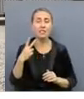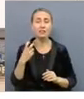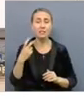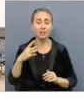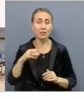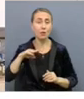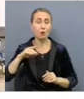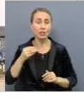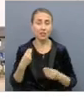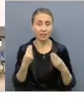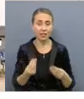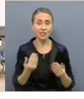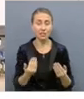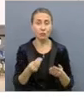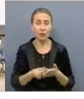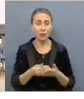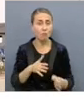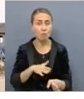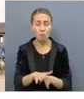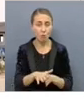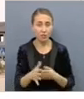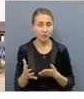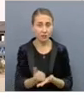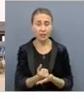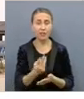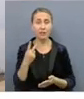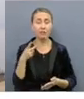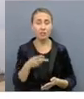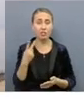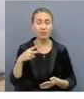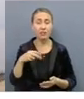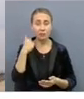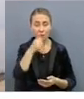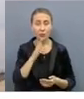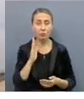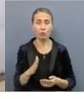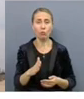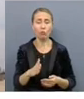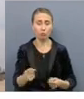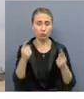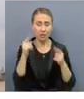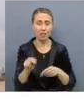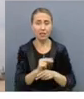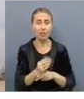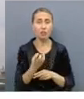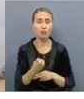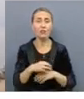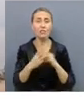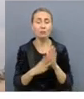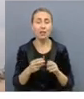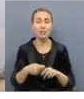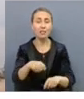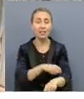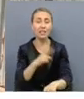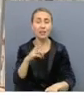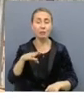тенге. На сегодня средства освоены полностью. В 2020-м планируется провести капитальный ремонт еще 18 километров